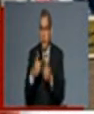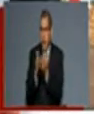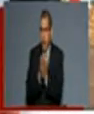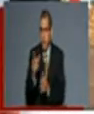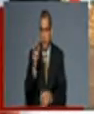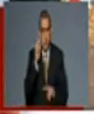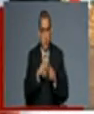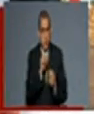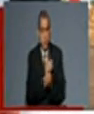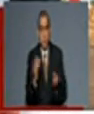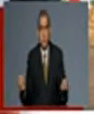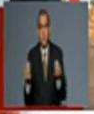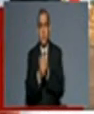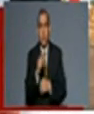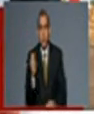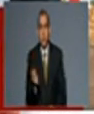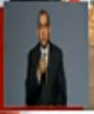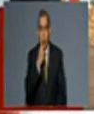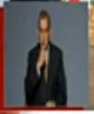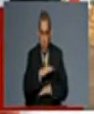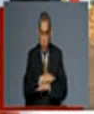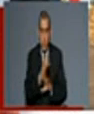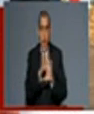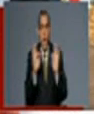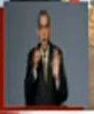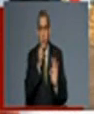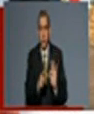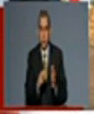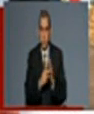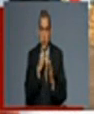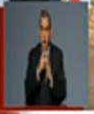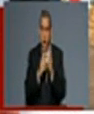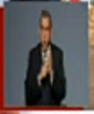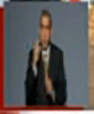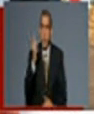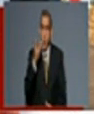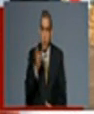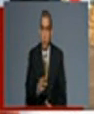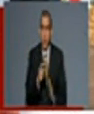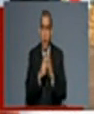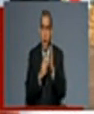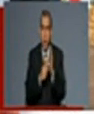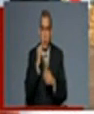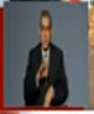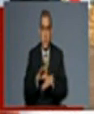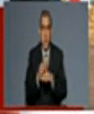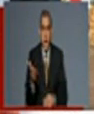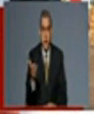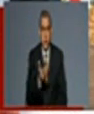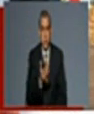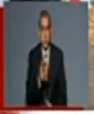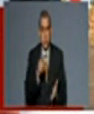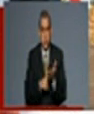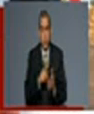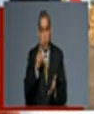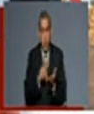هي دي سياسه العدو الصهيوني يا عماد. بالظبط. طيب ما هو السياسه دي تتطلب منك ان انت تكوني واعيه وتلعبين